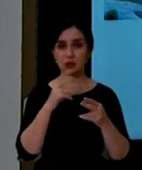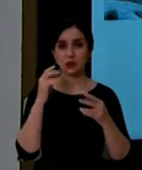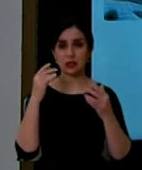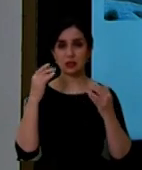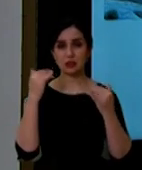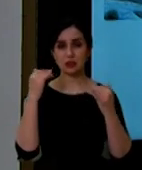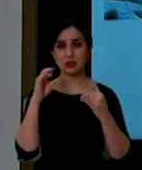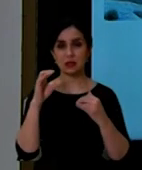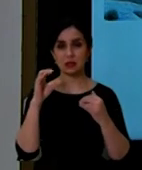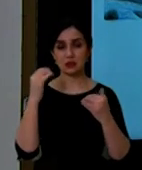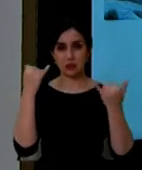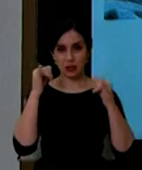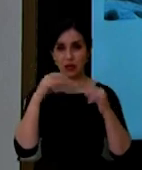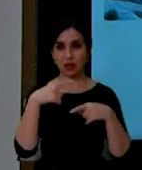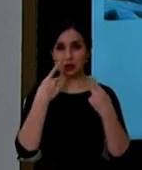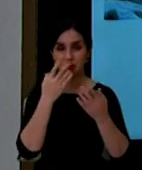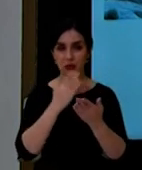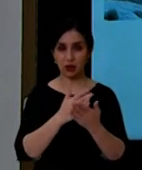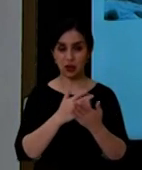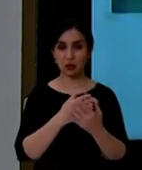qəlin yunglə qəməyə bərdə.